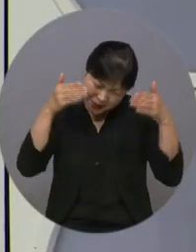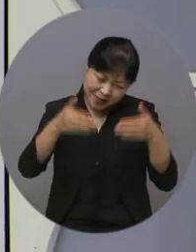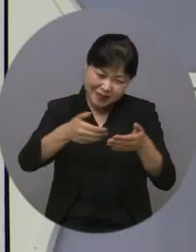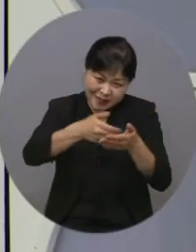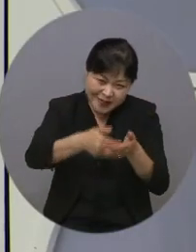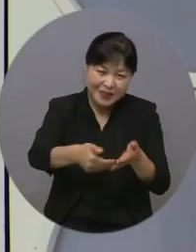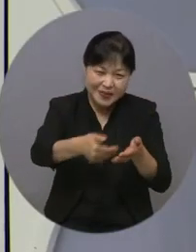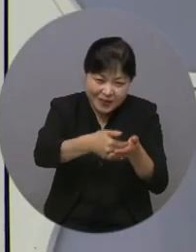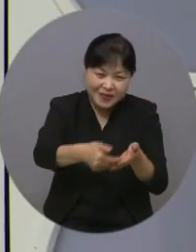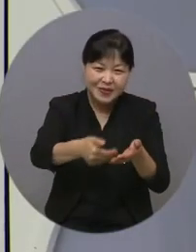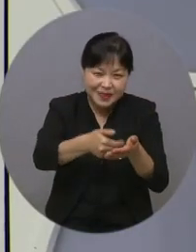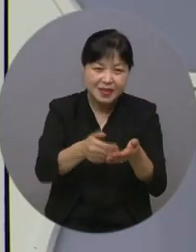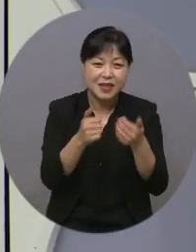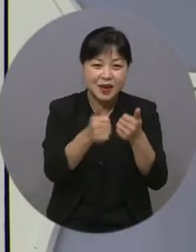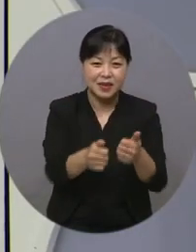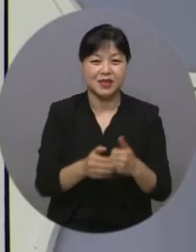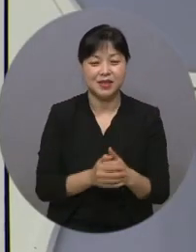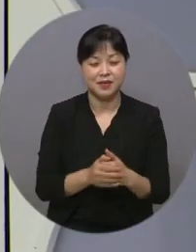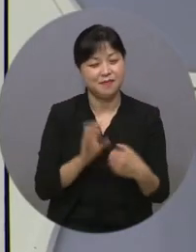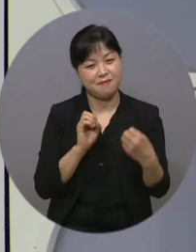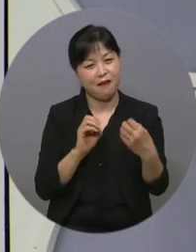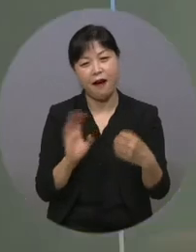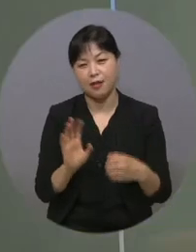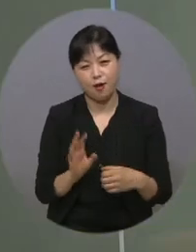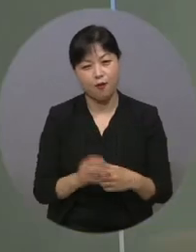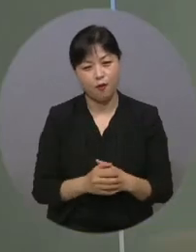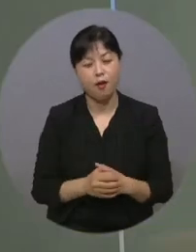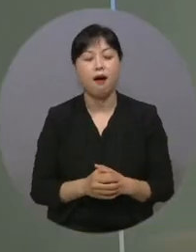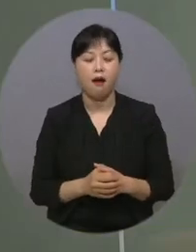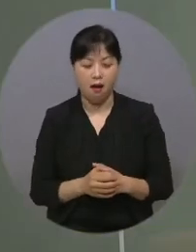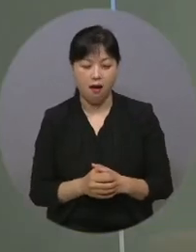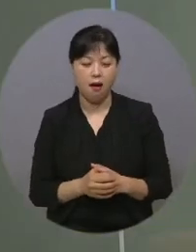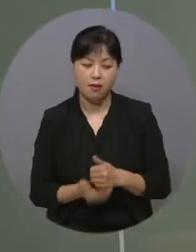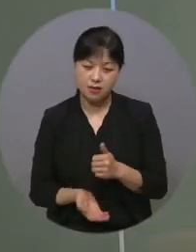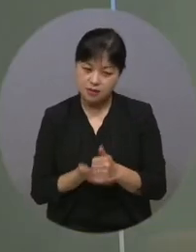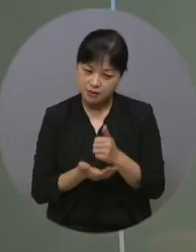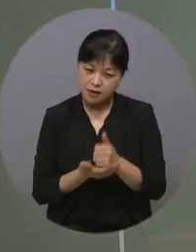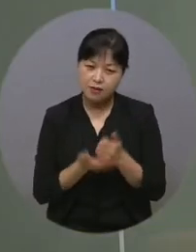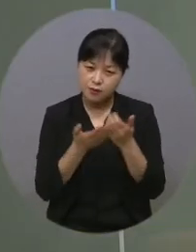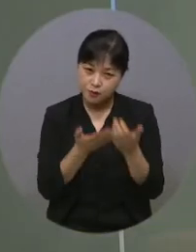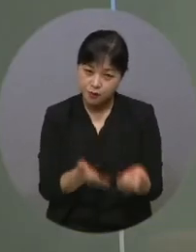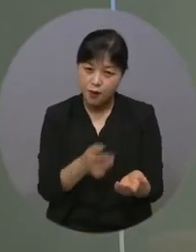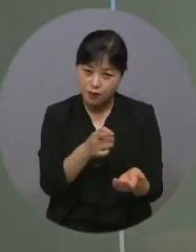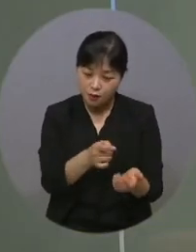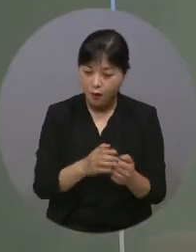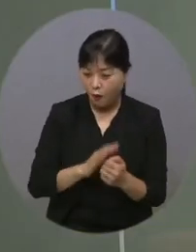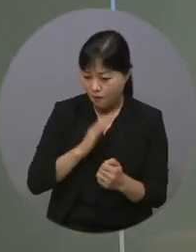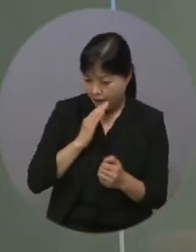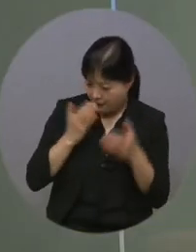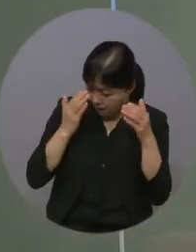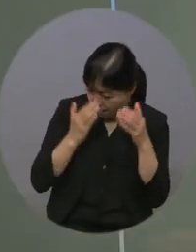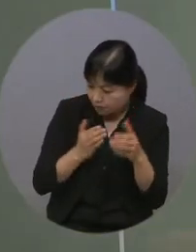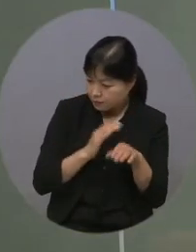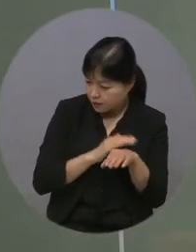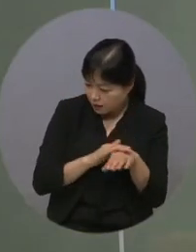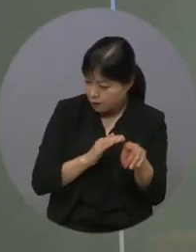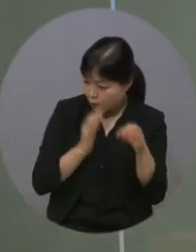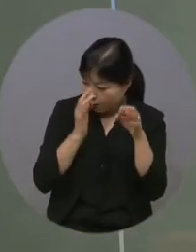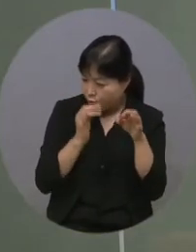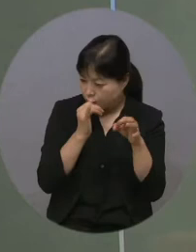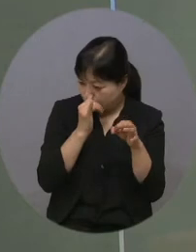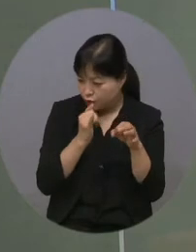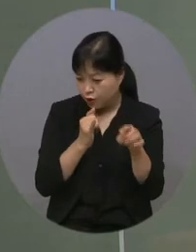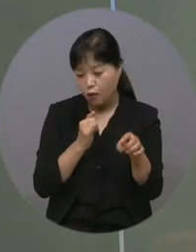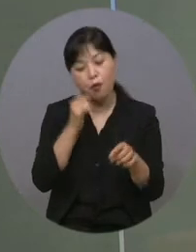네. 대화도 안 하고. 아. 그래서 아 칭찬이라는 것이 이렇게 중요한 거구나. 그렇습니다. 그런 걸 저도